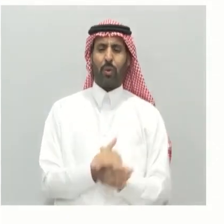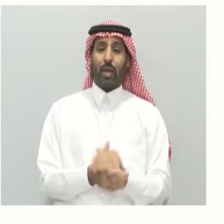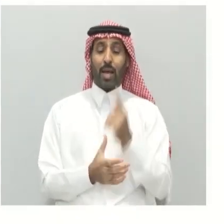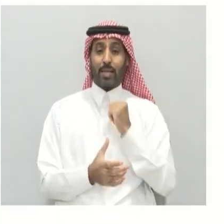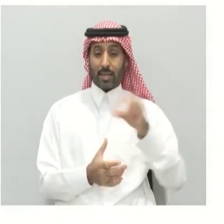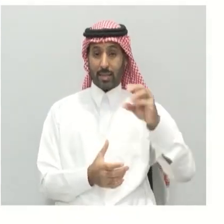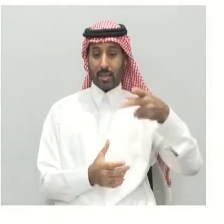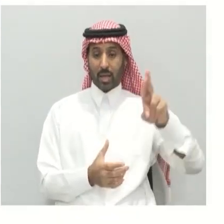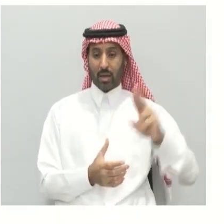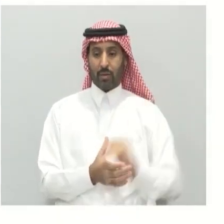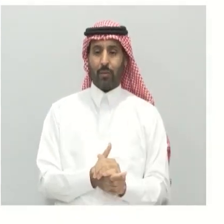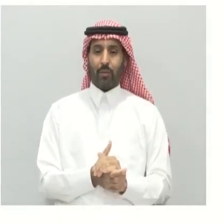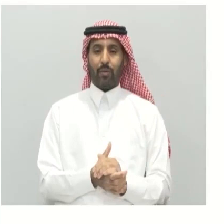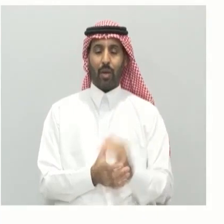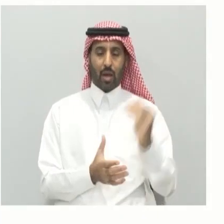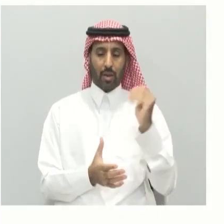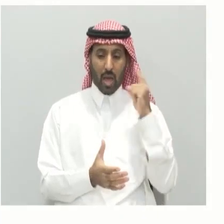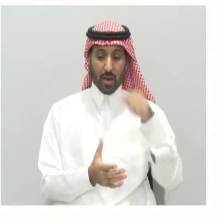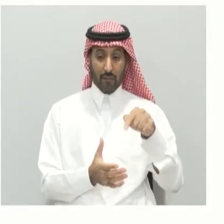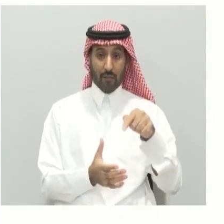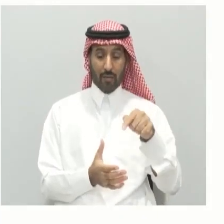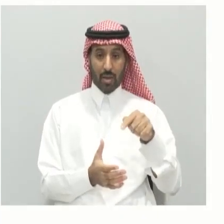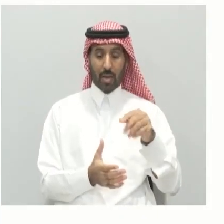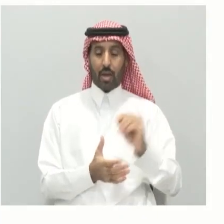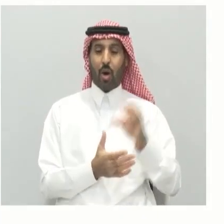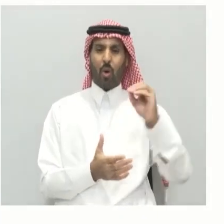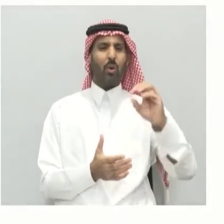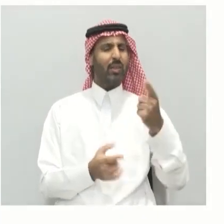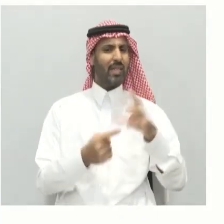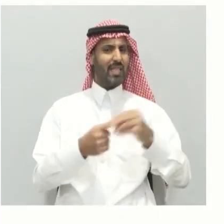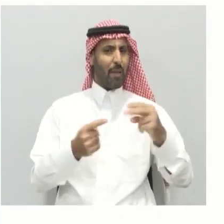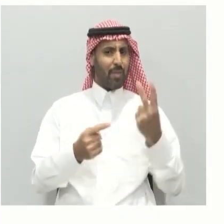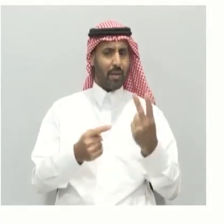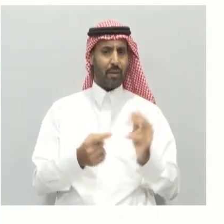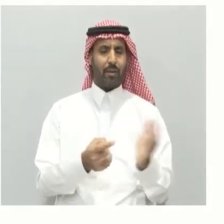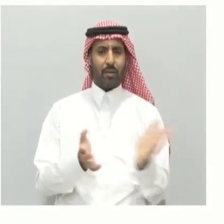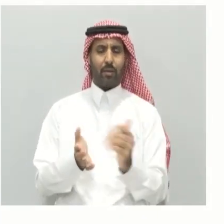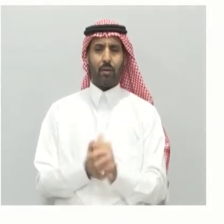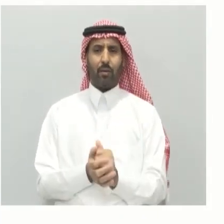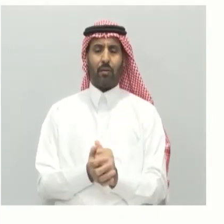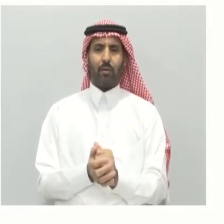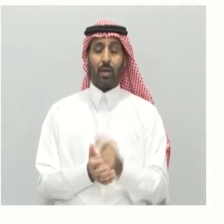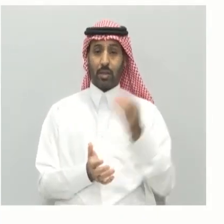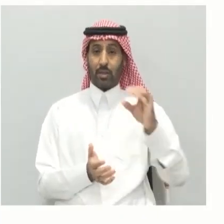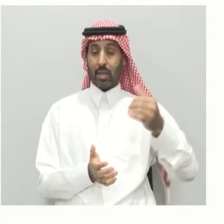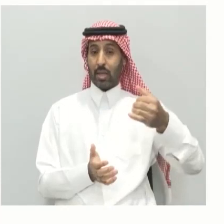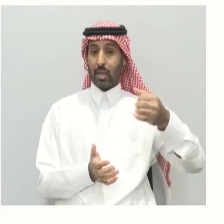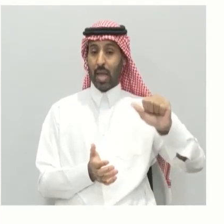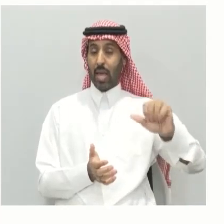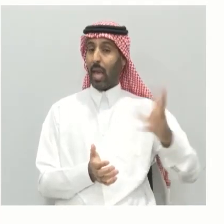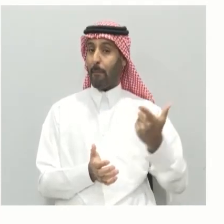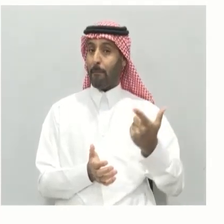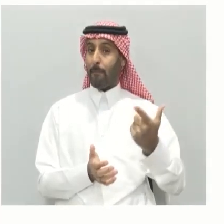يحتاج الكروم اللي هو السيار انا عارف ان الاكسجين عندي هنا سالب ا وعارف انه السي عندي هنا